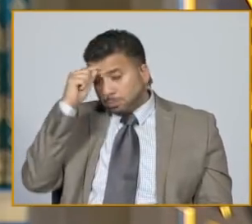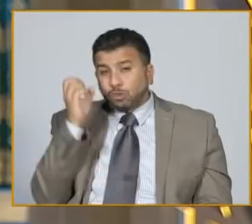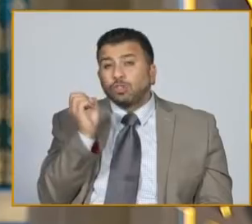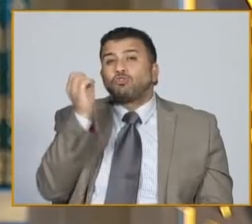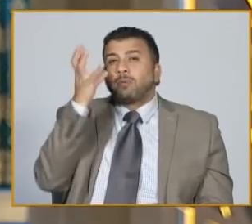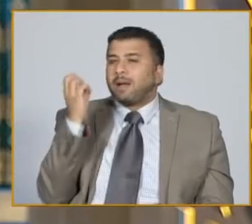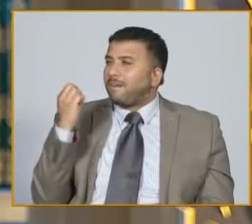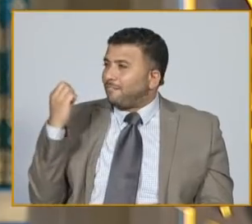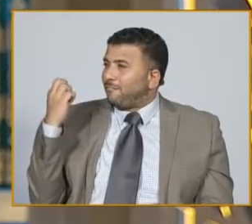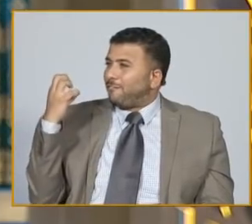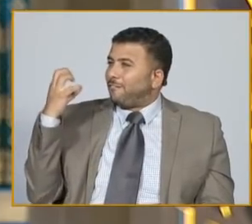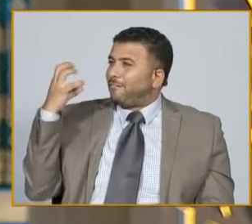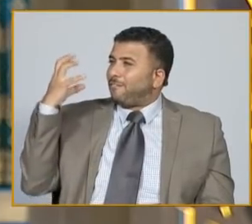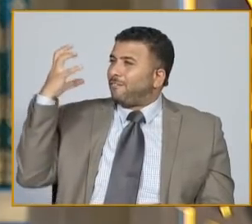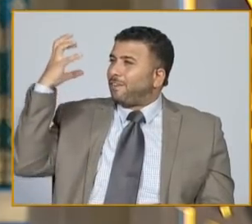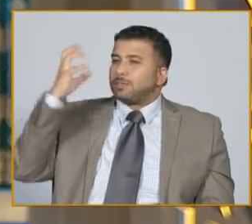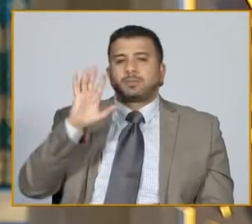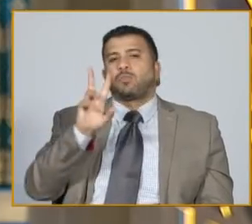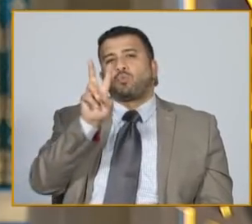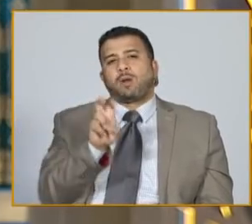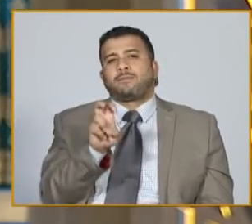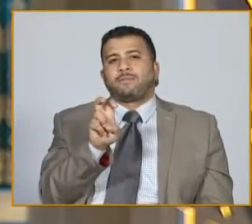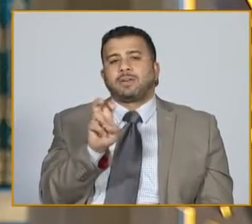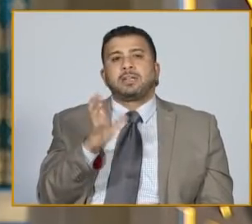أو خمسة عشر دقيقة، لأن